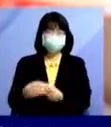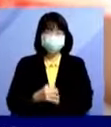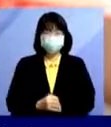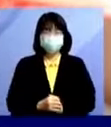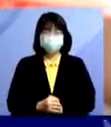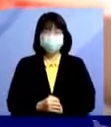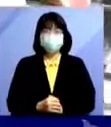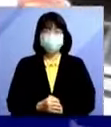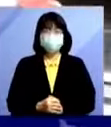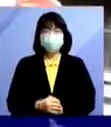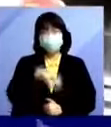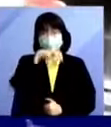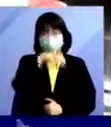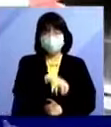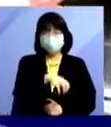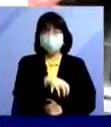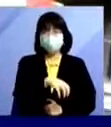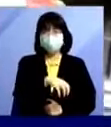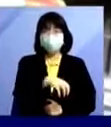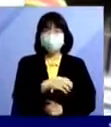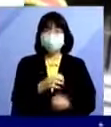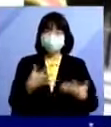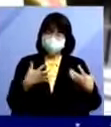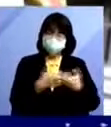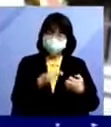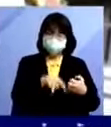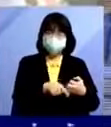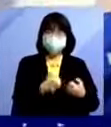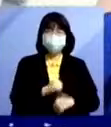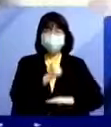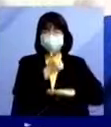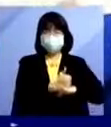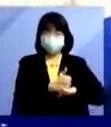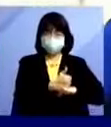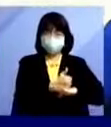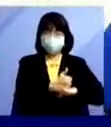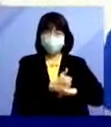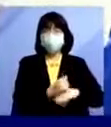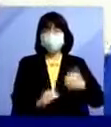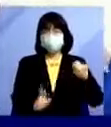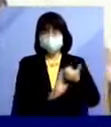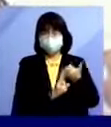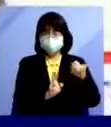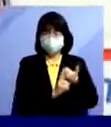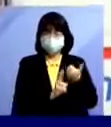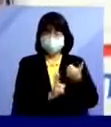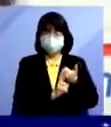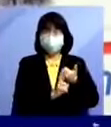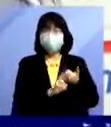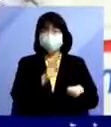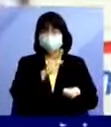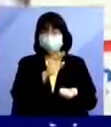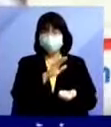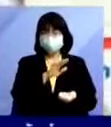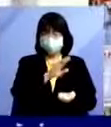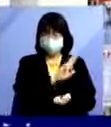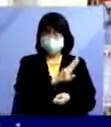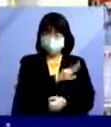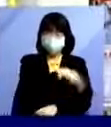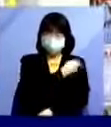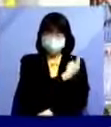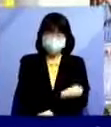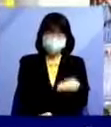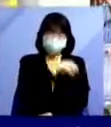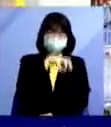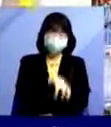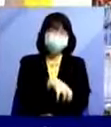ที่ตึกอุบัติเหตุโรงพยาบาลพุทธชินราชพิษณุโลกนายแพทย์อารีเจษฎายานเมธารองผู้อำนวยการฝ่ายการแพทย์โรงพยาบาล